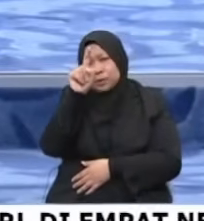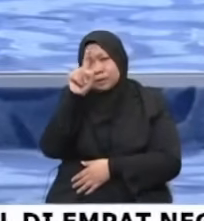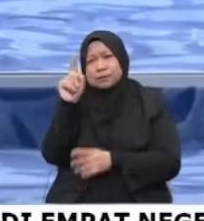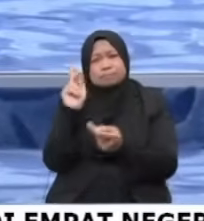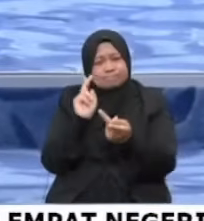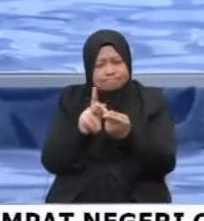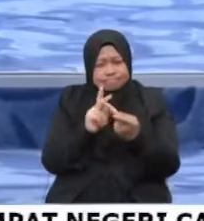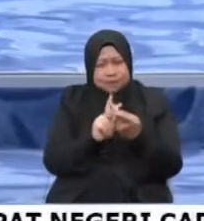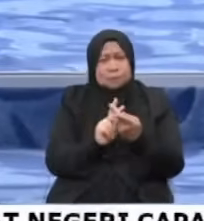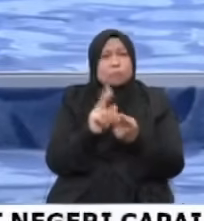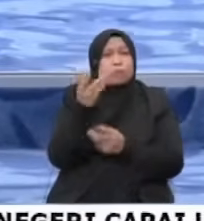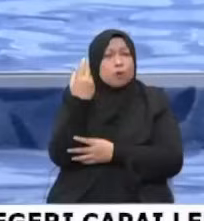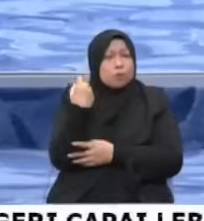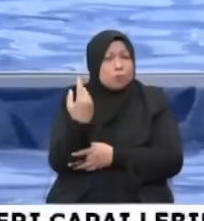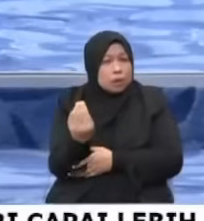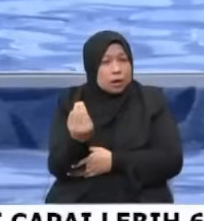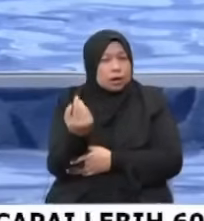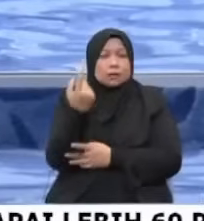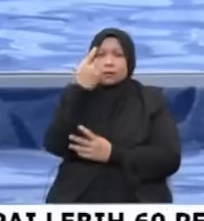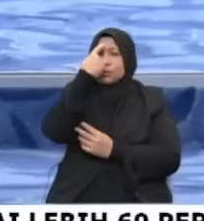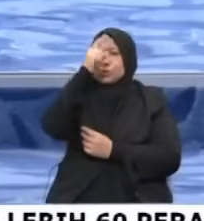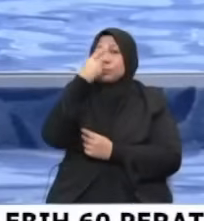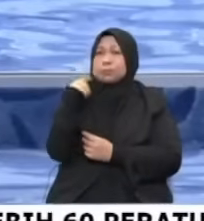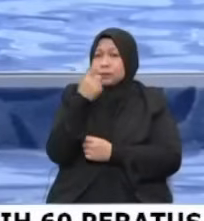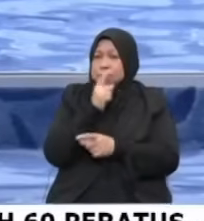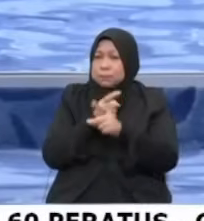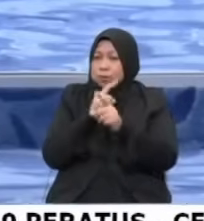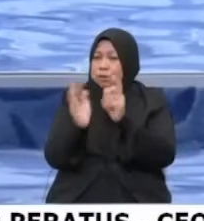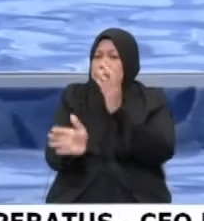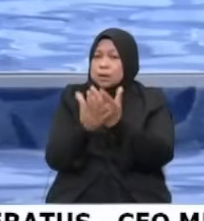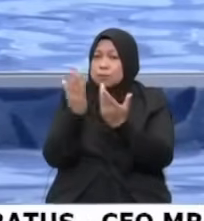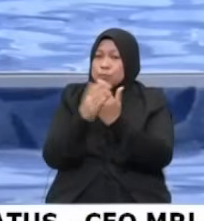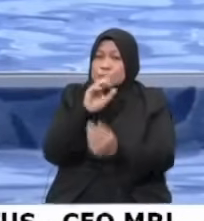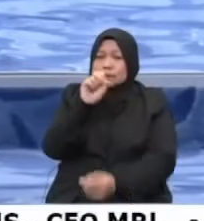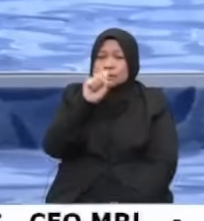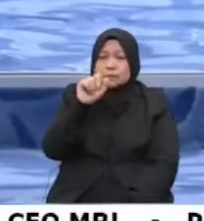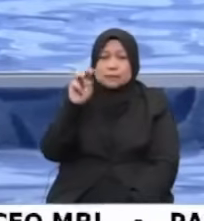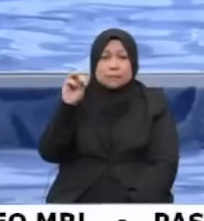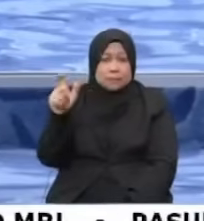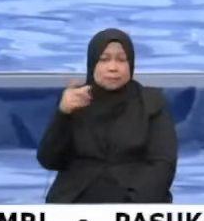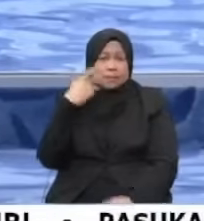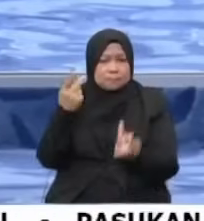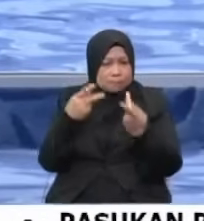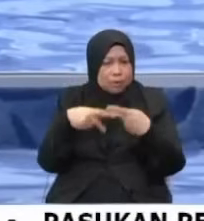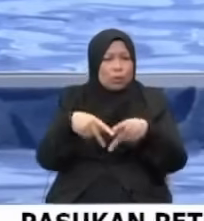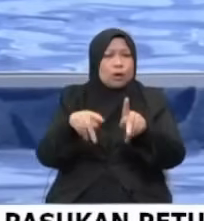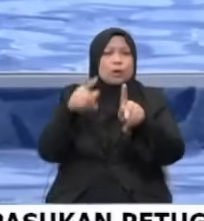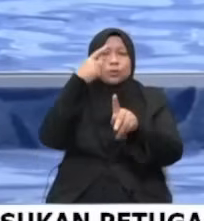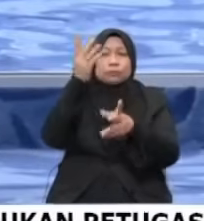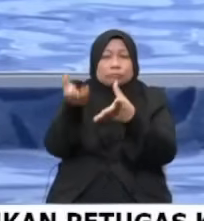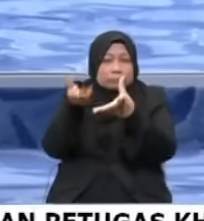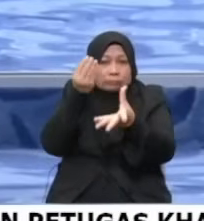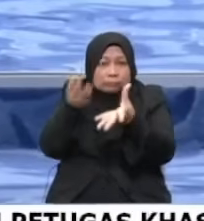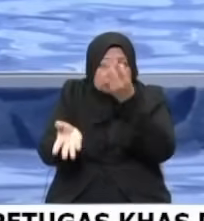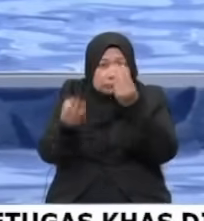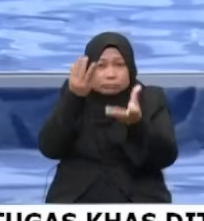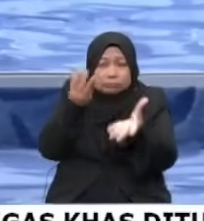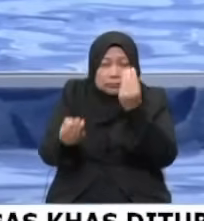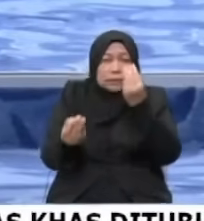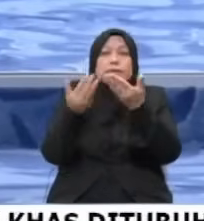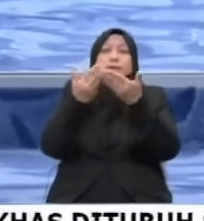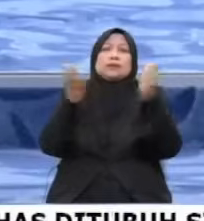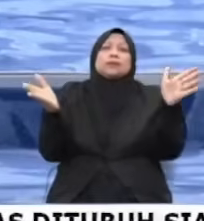E dan murah untuk dipastikan kemudahan sen di sini memberi ruang kepada pelajar-pelajar kita